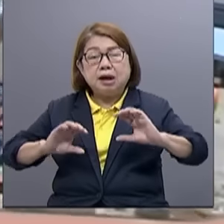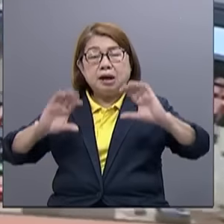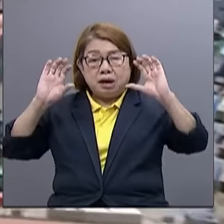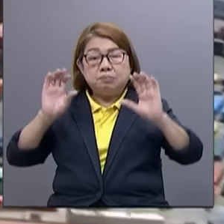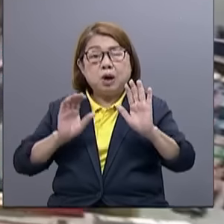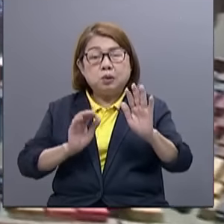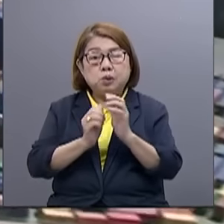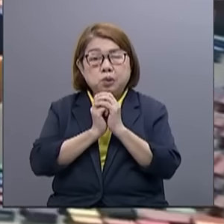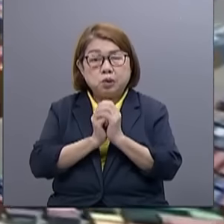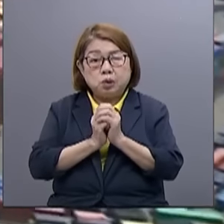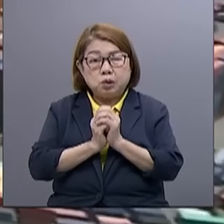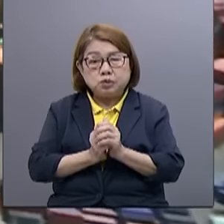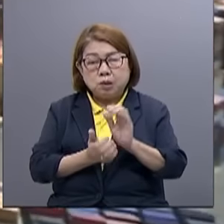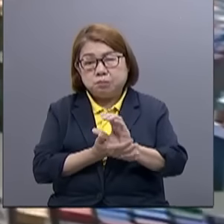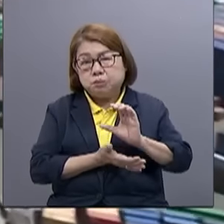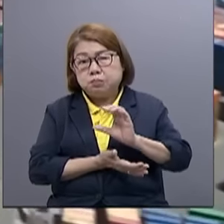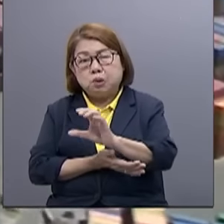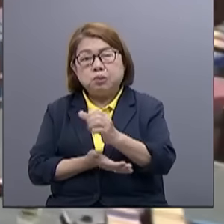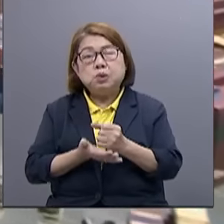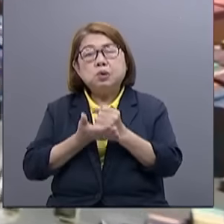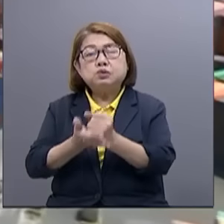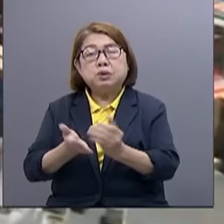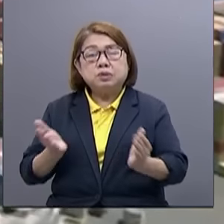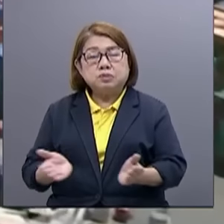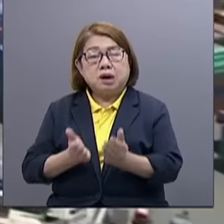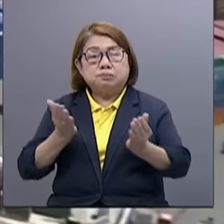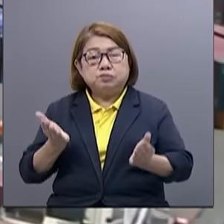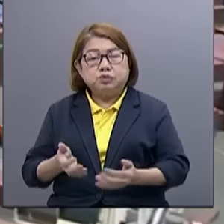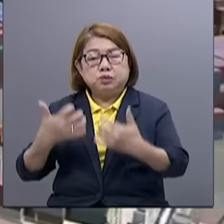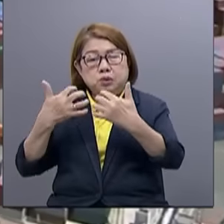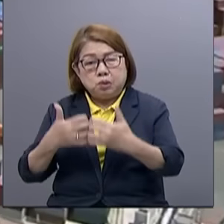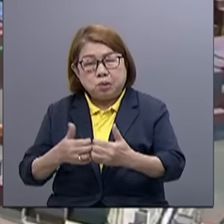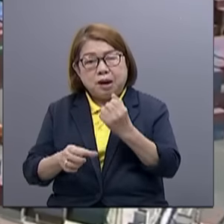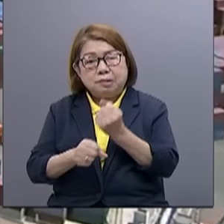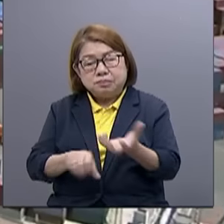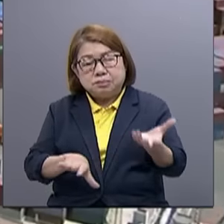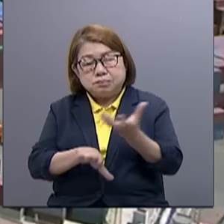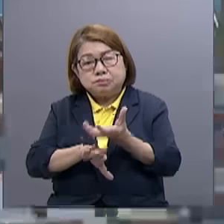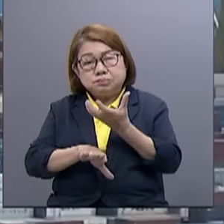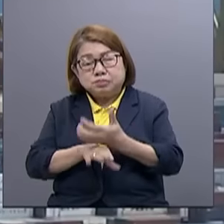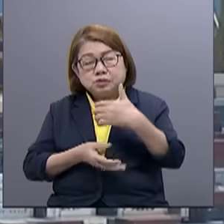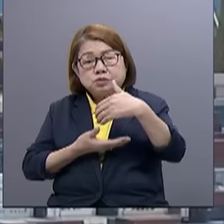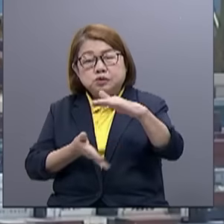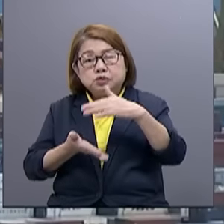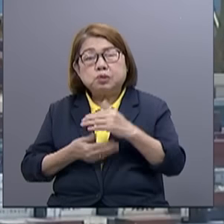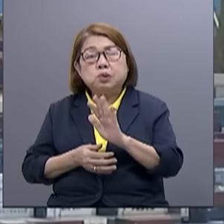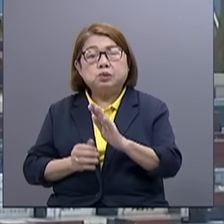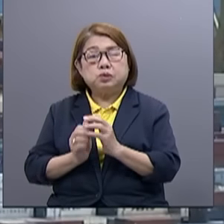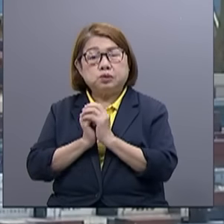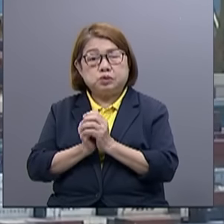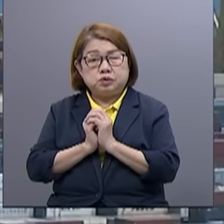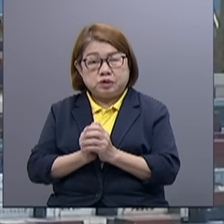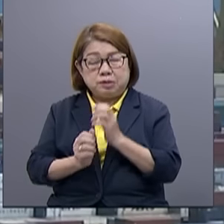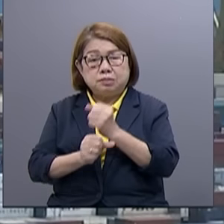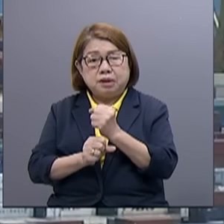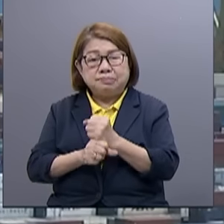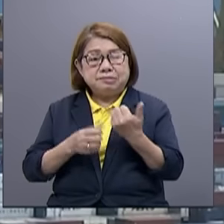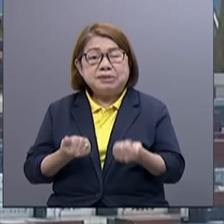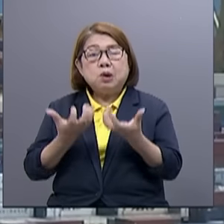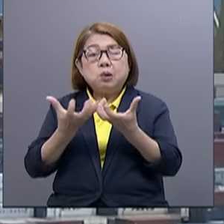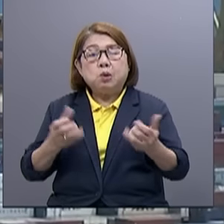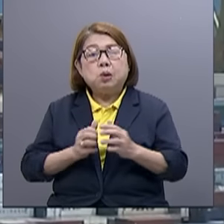ข้ามาสนับสนุนต้นทุนผู้ผลิตค้าการขนส่งต่างๆก็ได้รับการสนับสนุนนะคะทำให้สินค้าจากจีนหลั่ง